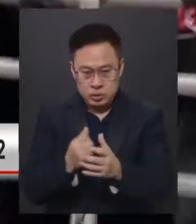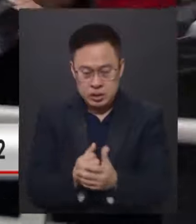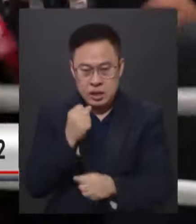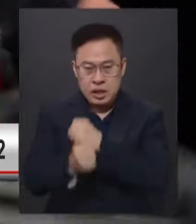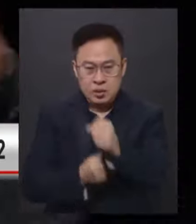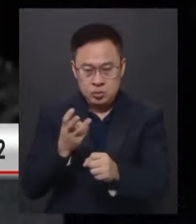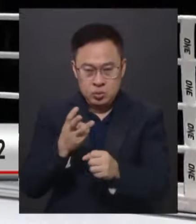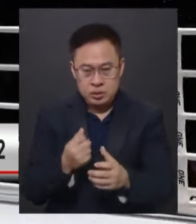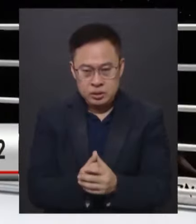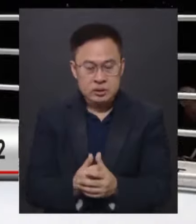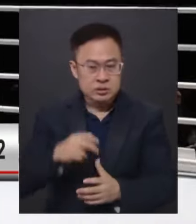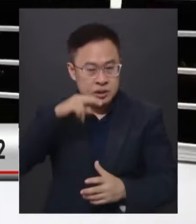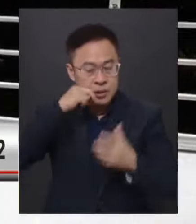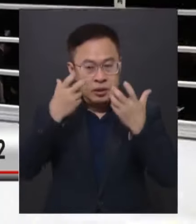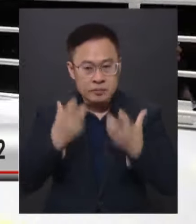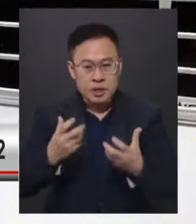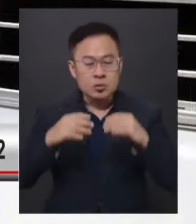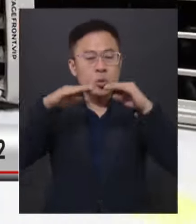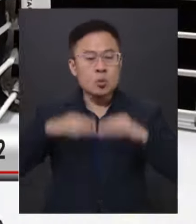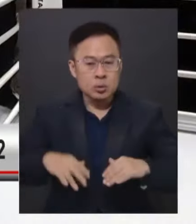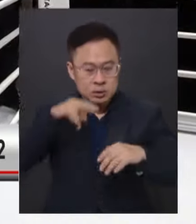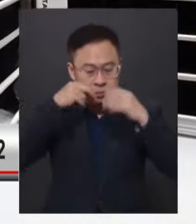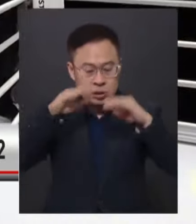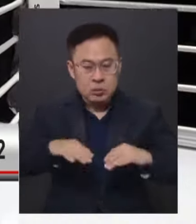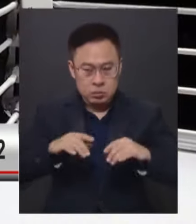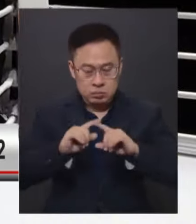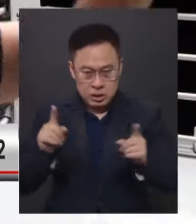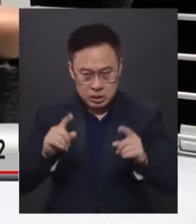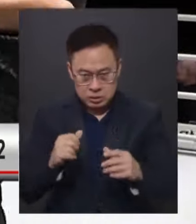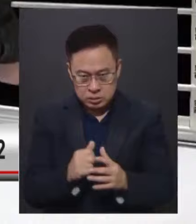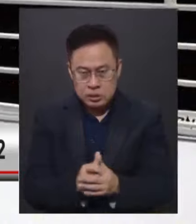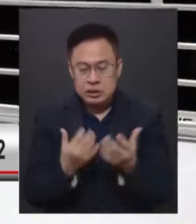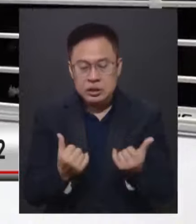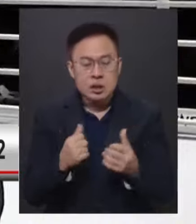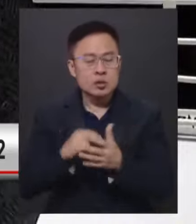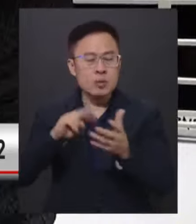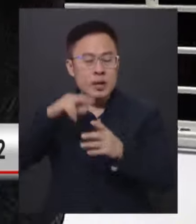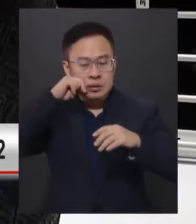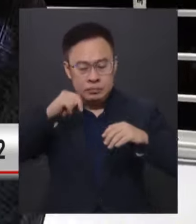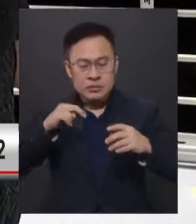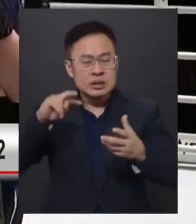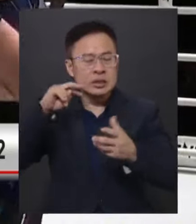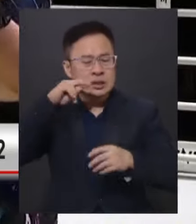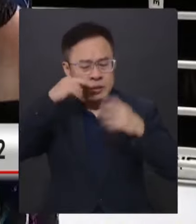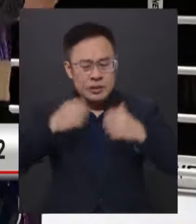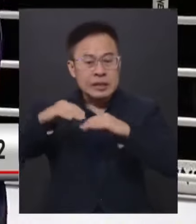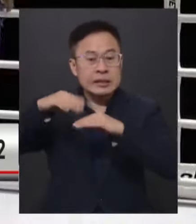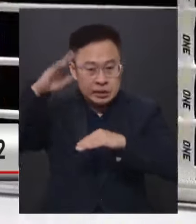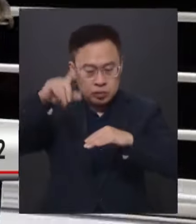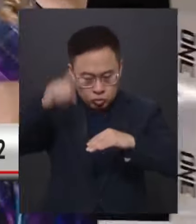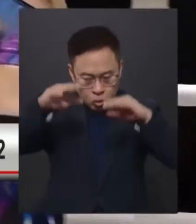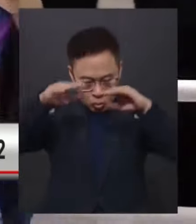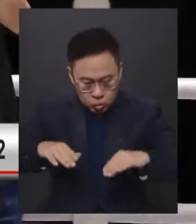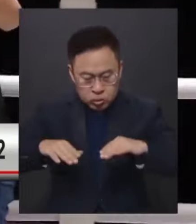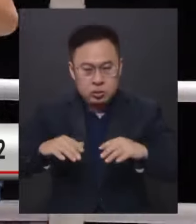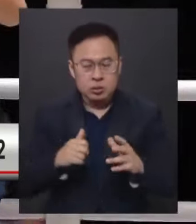รื่อย ๆ กับน้ำหนักที่ต้องลดให้ได้เนี่ยครั้งนี้เธอก็เรียกว่าลดไม่ทันนะเหลืออีกประมาณ1กิโลนิด ๆค่ะ นะลดไม่ทัน